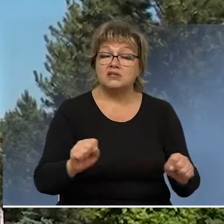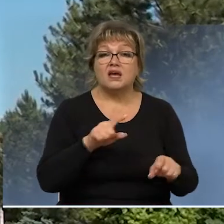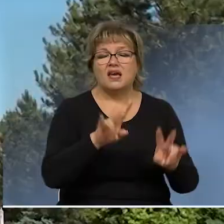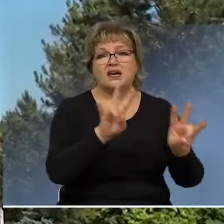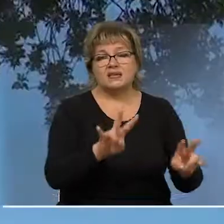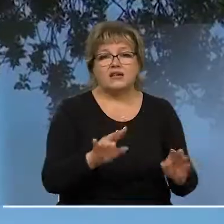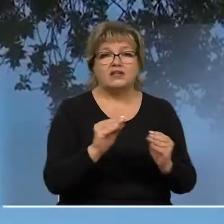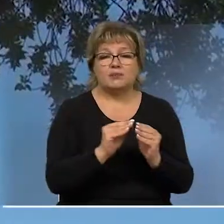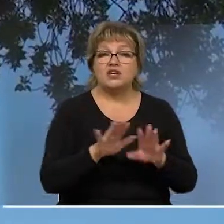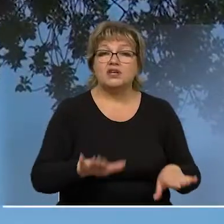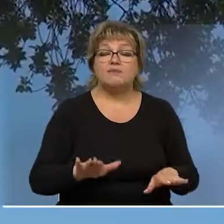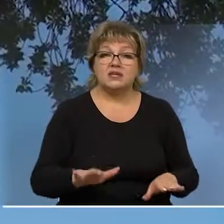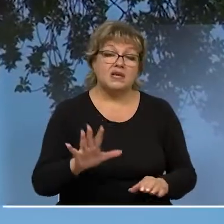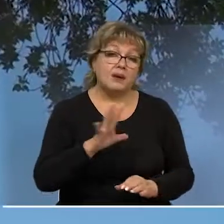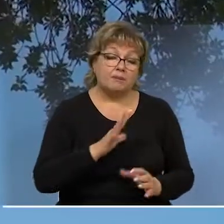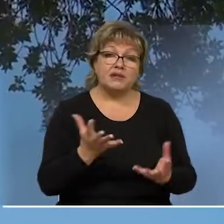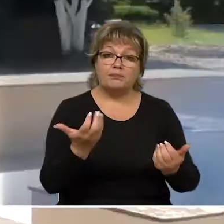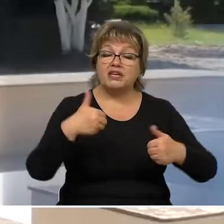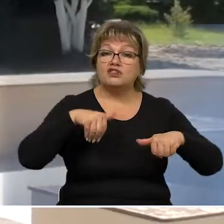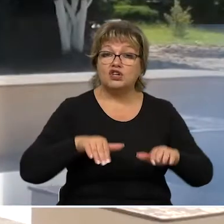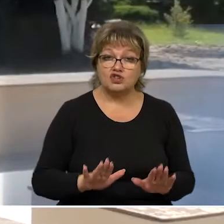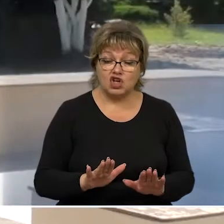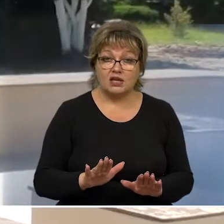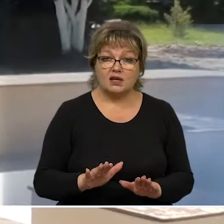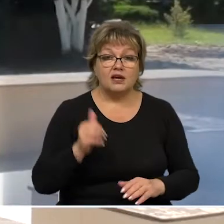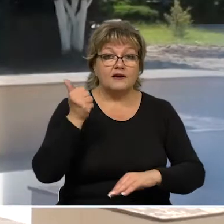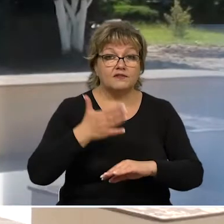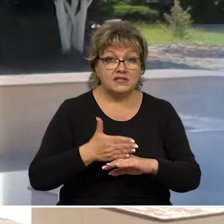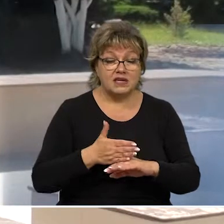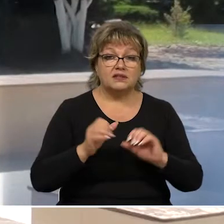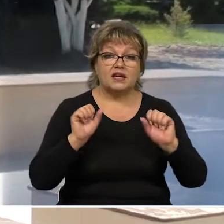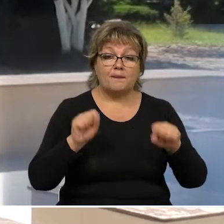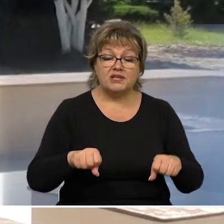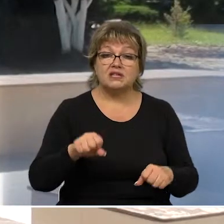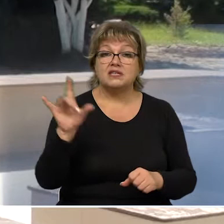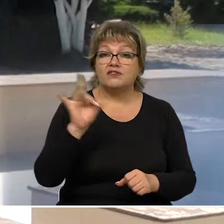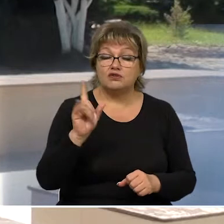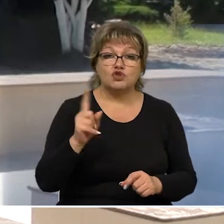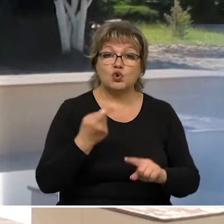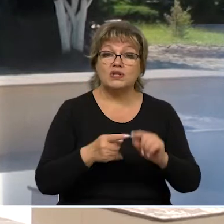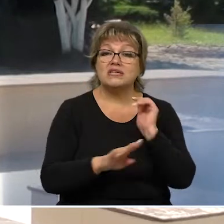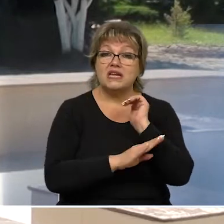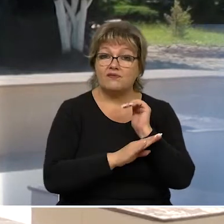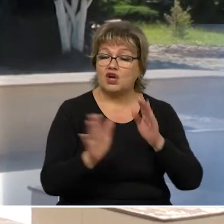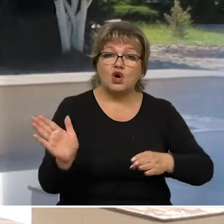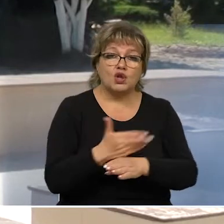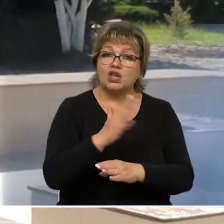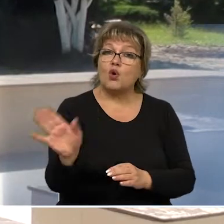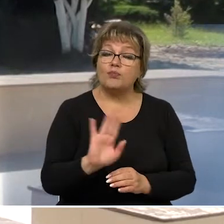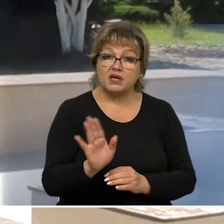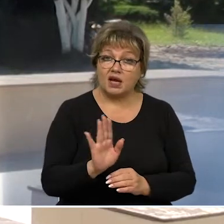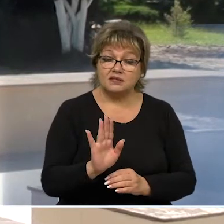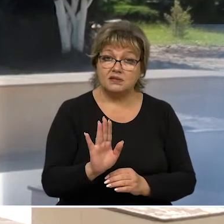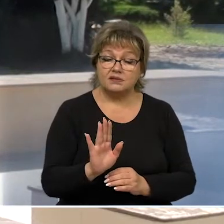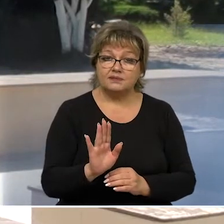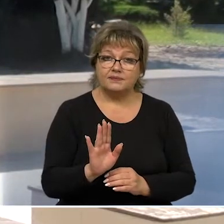допустить нельзя их оставят на прежнем месте было принято решение с центра компетенции в ростове о том что деревья не